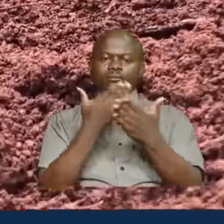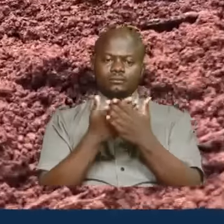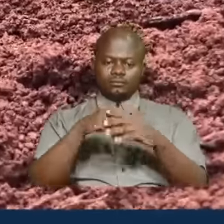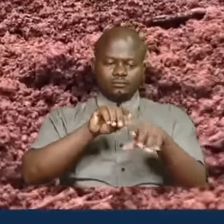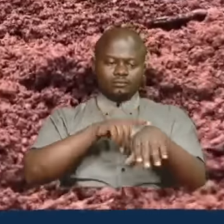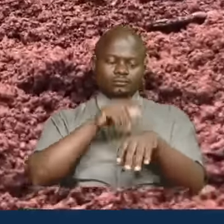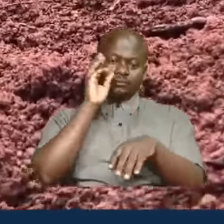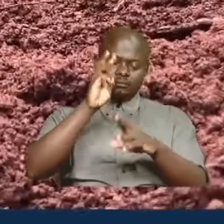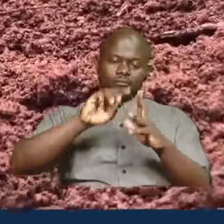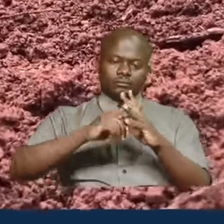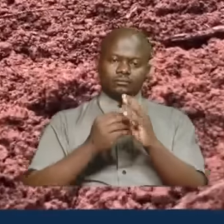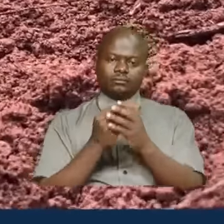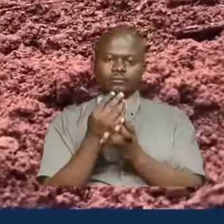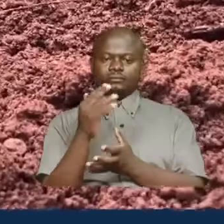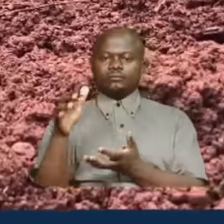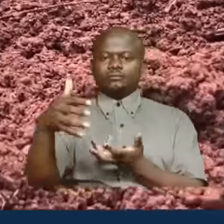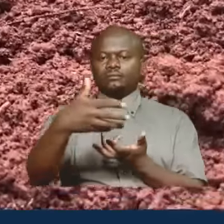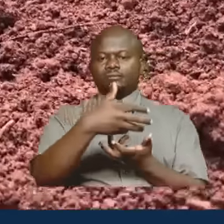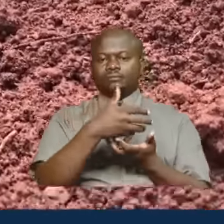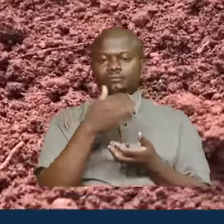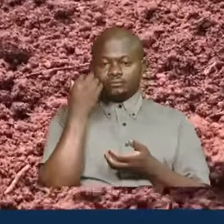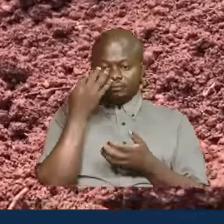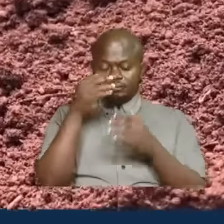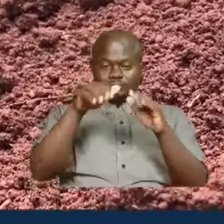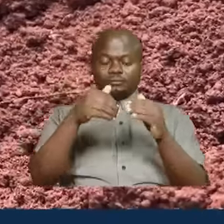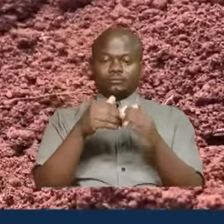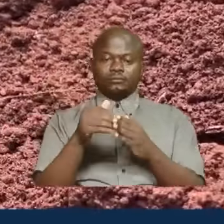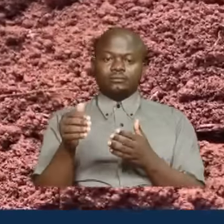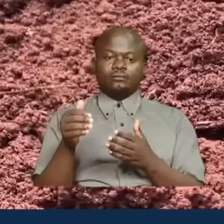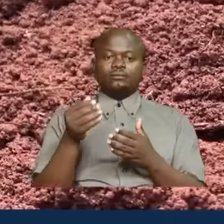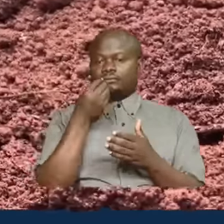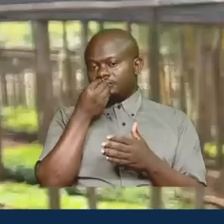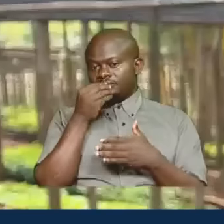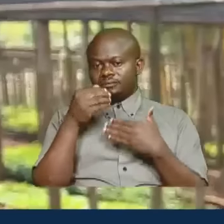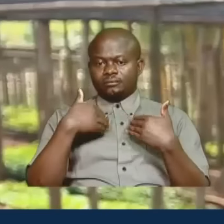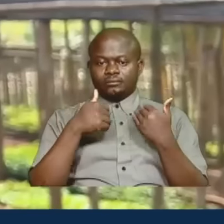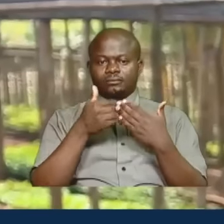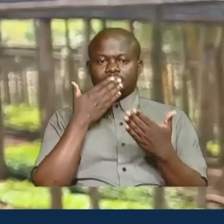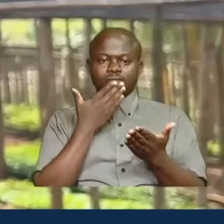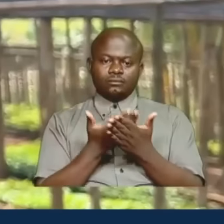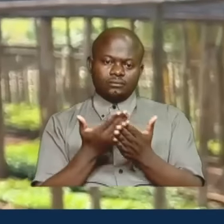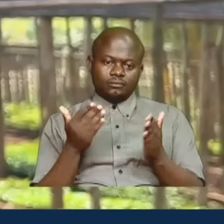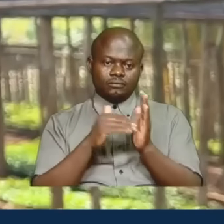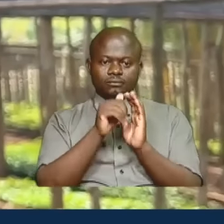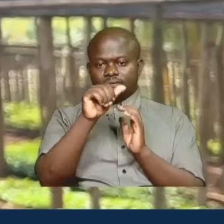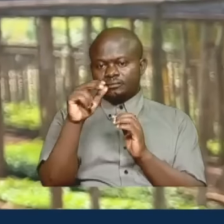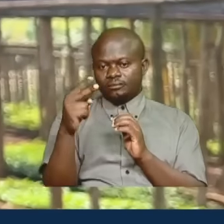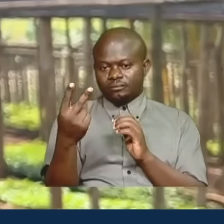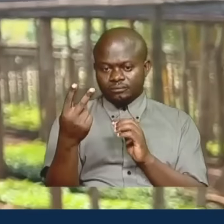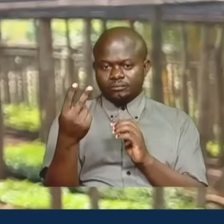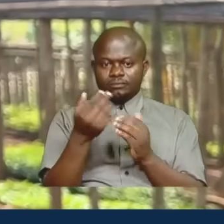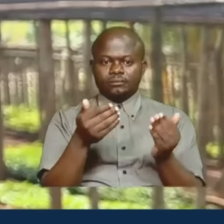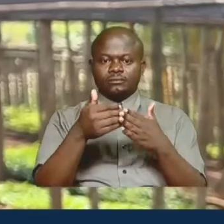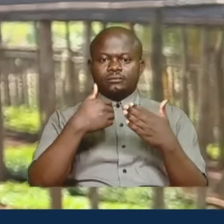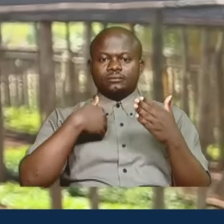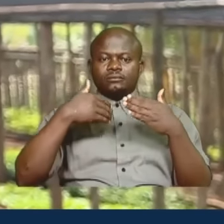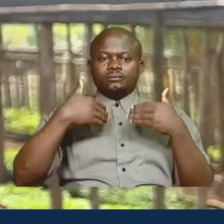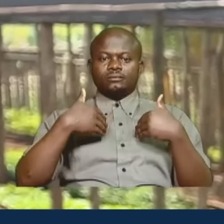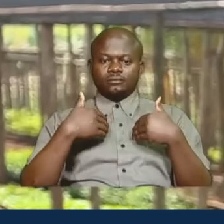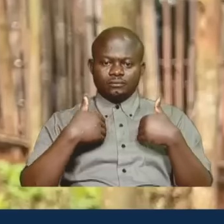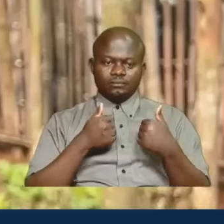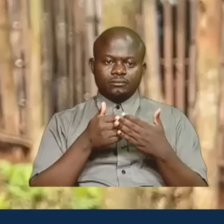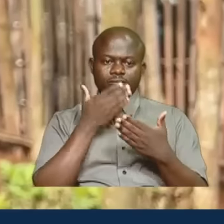bizaba byatangiye kwera. Iyo uyoyiteye ukera ukayirya ugira ubuzima bwiza. Iki cya kabiri n'umwana agira ubuzima bwiza. Ntabwo akimana bakurwara